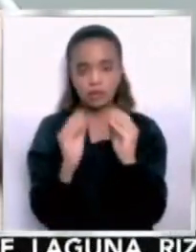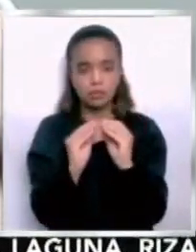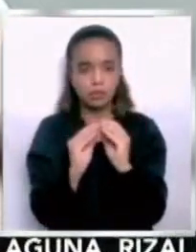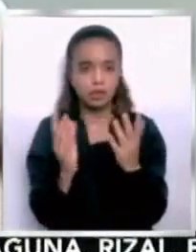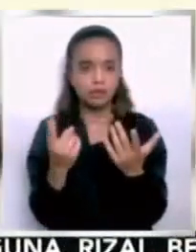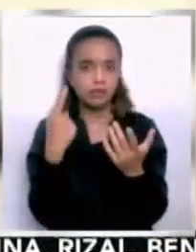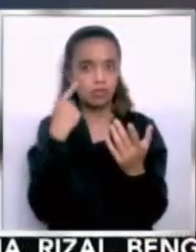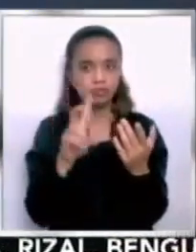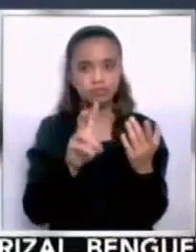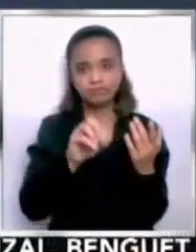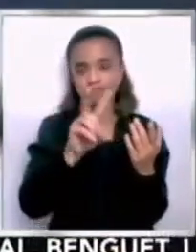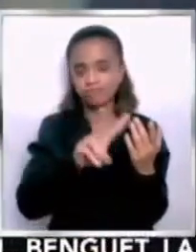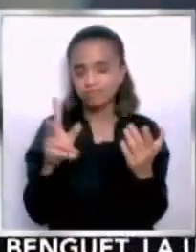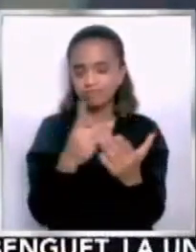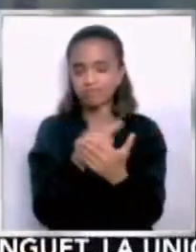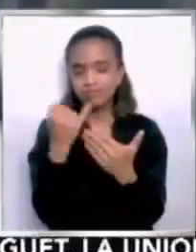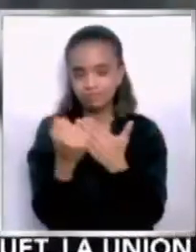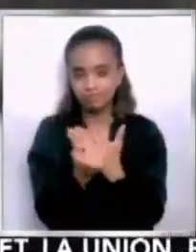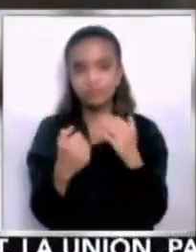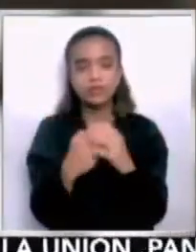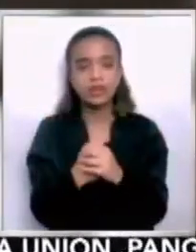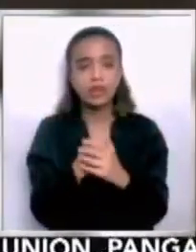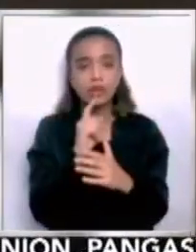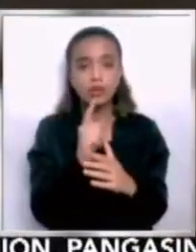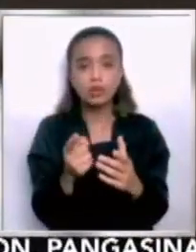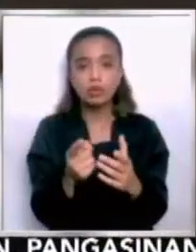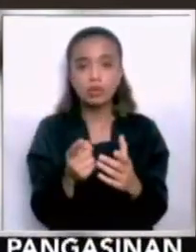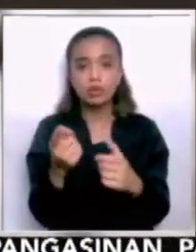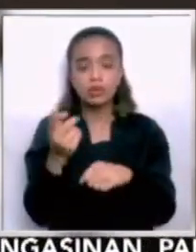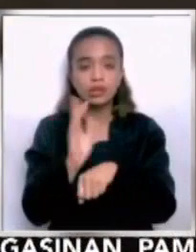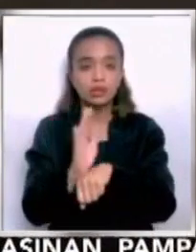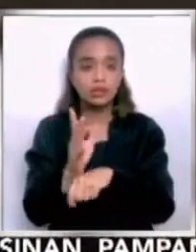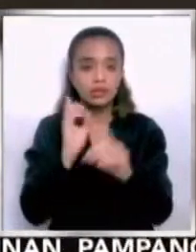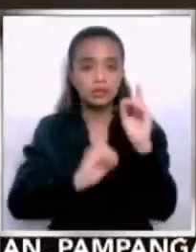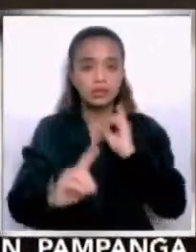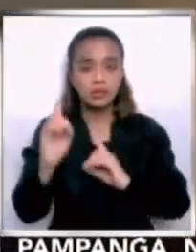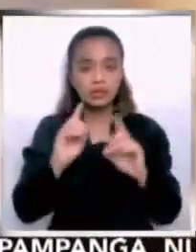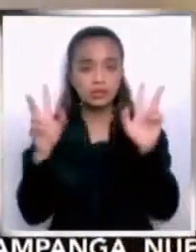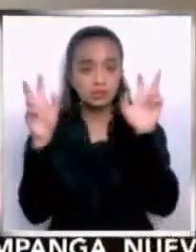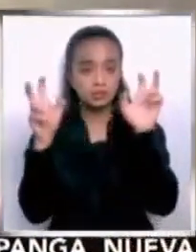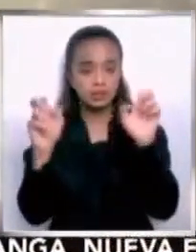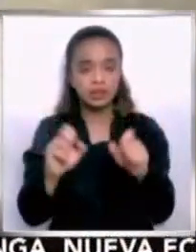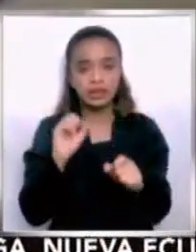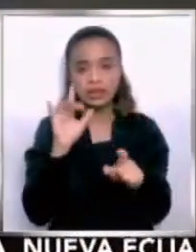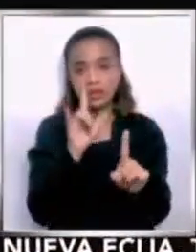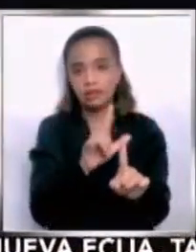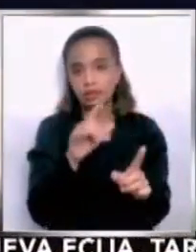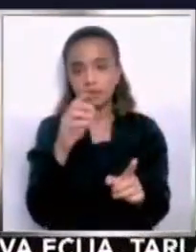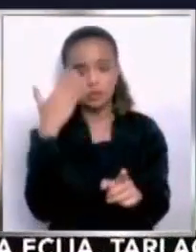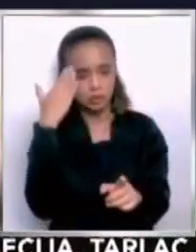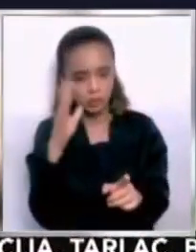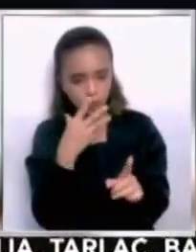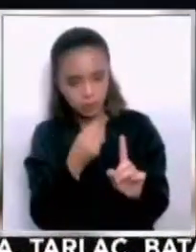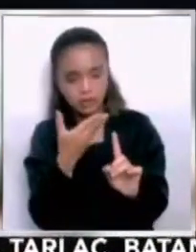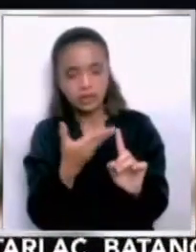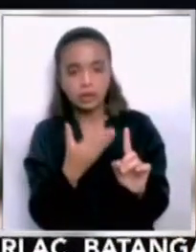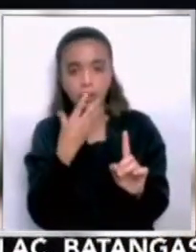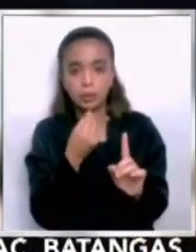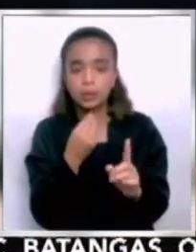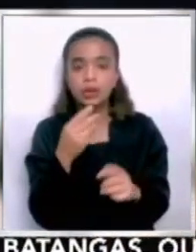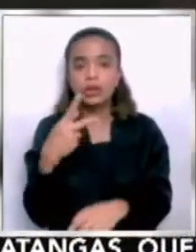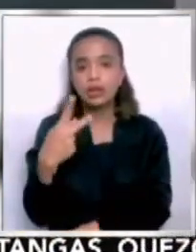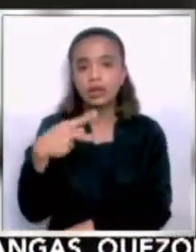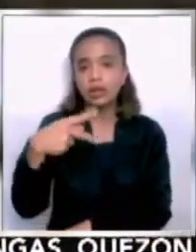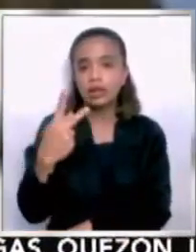2022. Malapit nang mapanood ang Love You Stranger na pagbibidahan ng real-life Kapuso couple na sina Khalil Ramos at Gabby